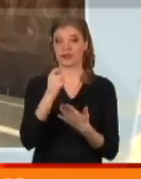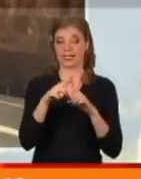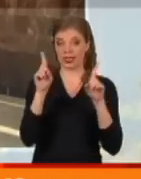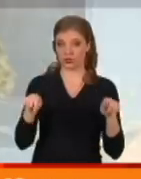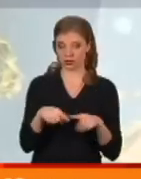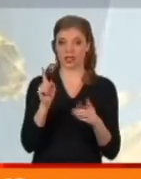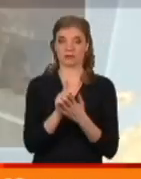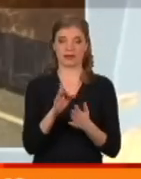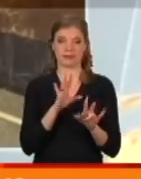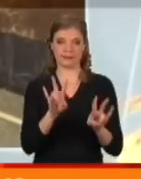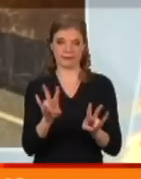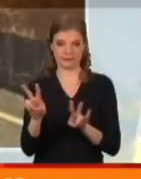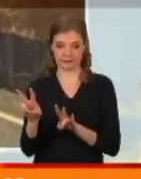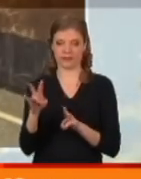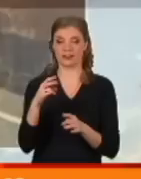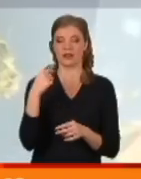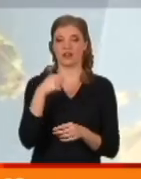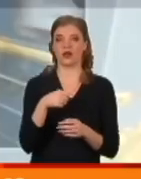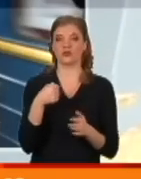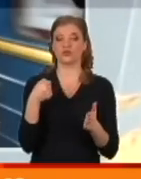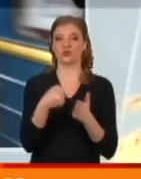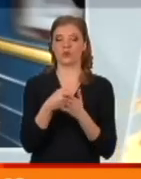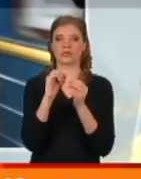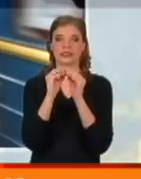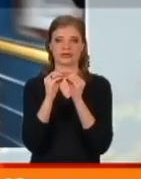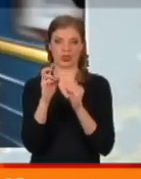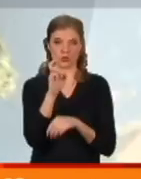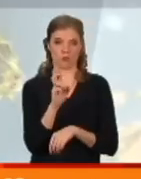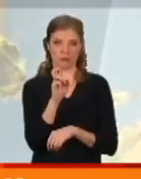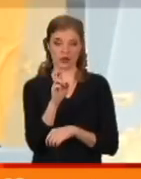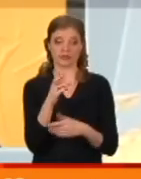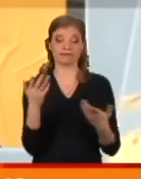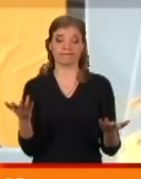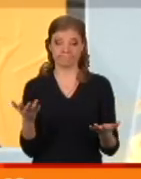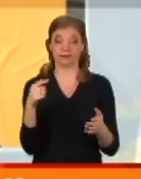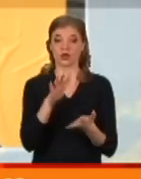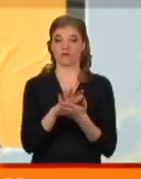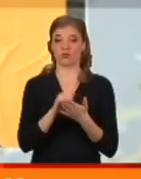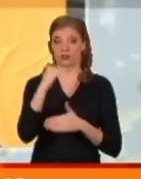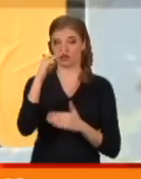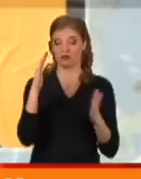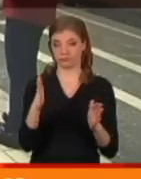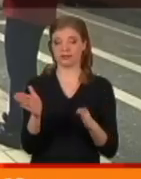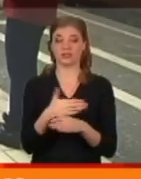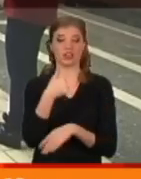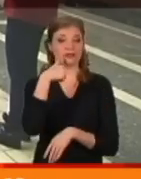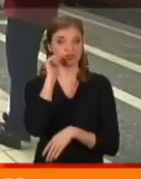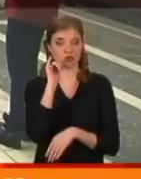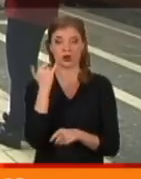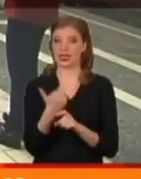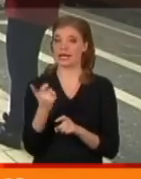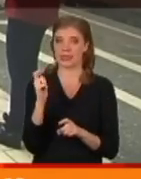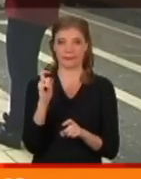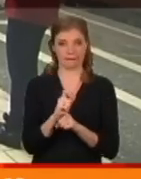мали прикрашати станцію метрополітену Тараса Шевченка до 10 березня. Однак порізані роботи зняли вчора. І більше